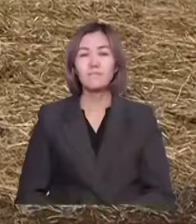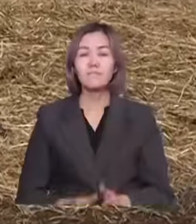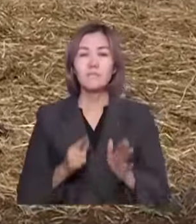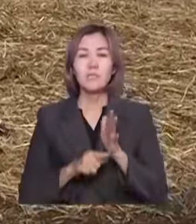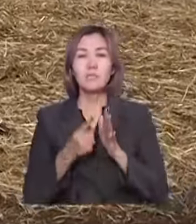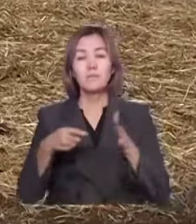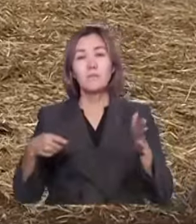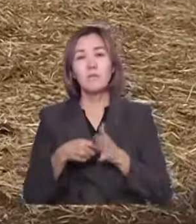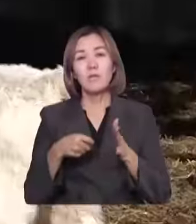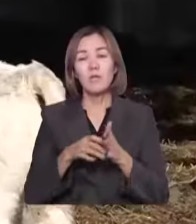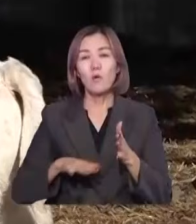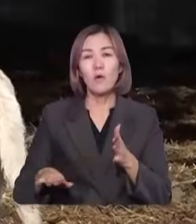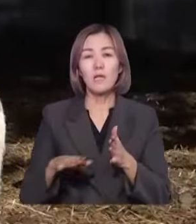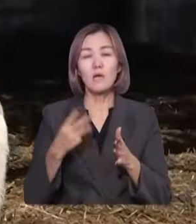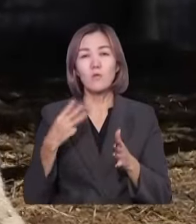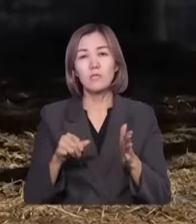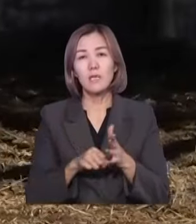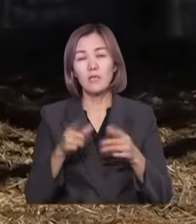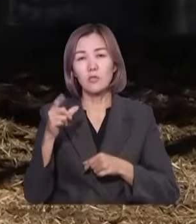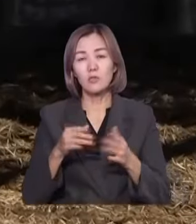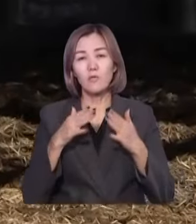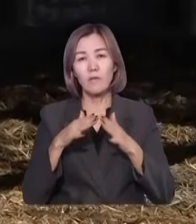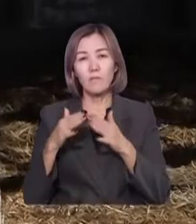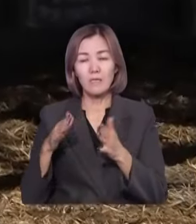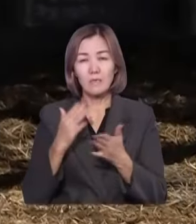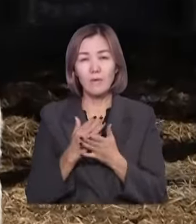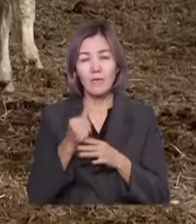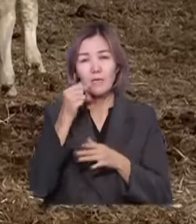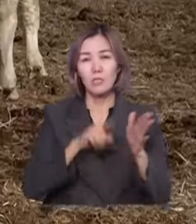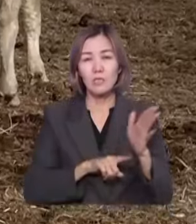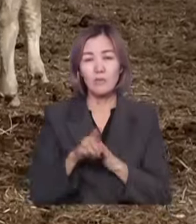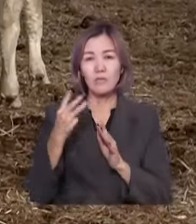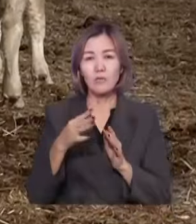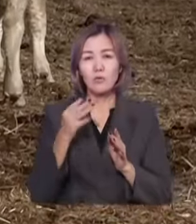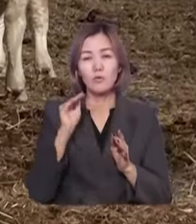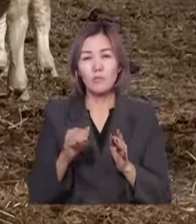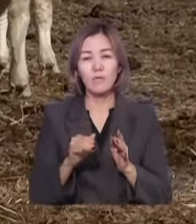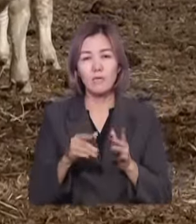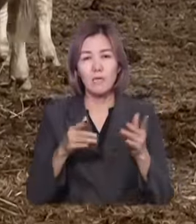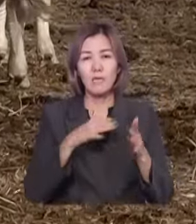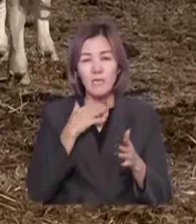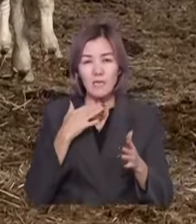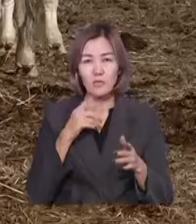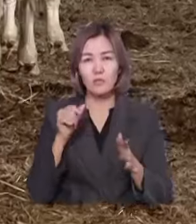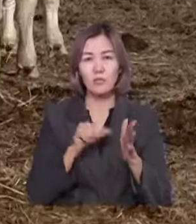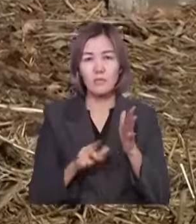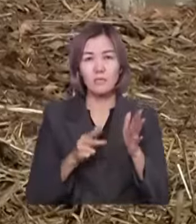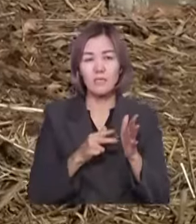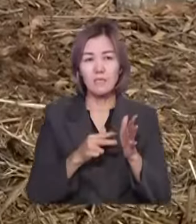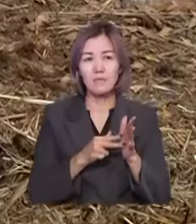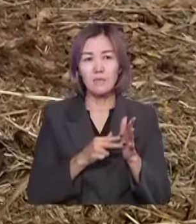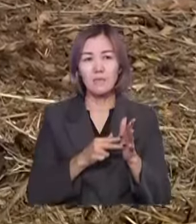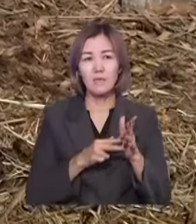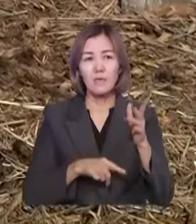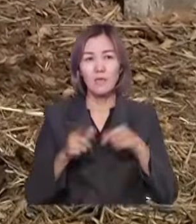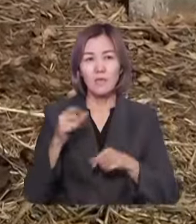71 бордақылау алаңы және 36 сүт фермасы жұмыс істейді. Жыл басынан бері 34 мың тонна ет, 168 мың тонна сүт